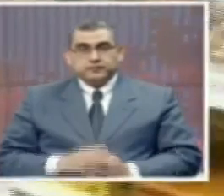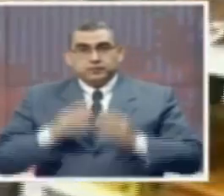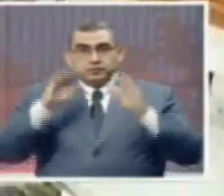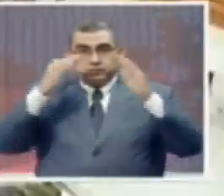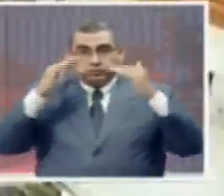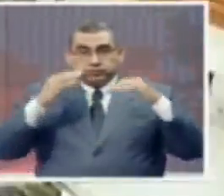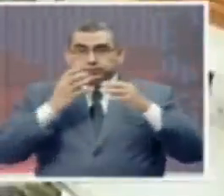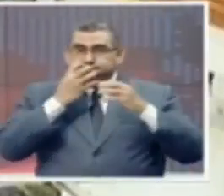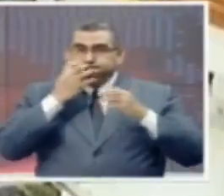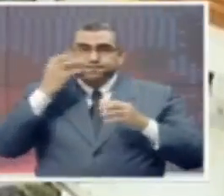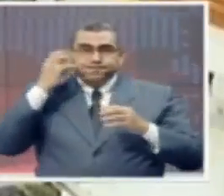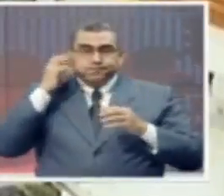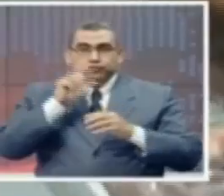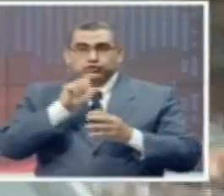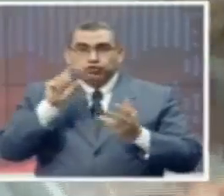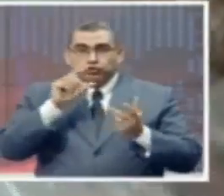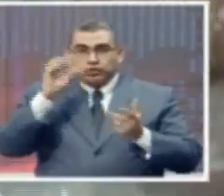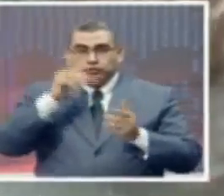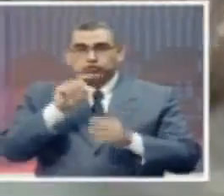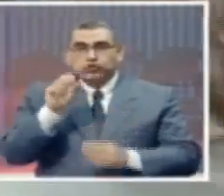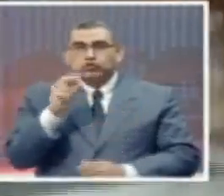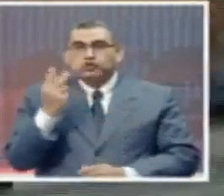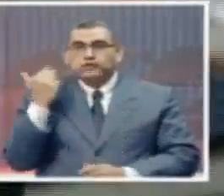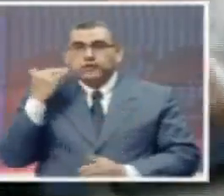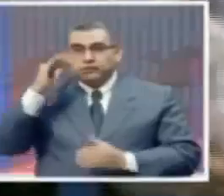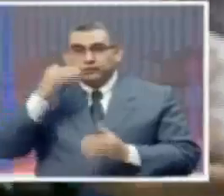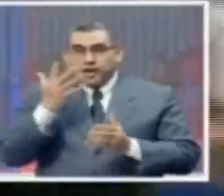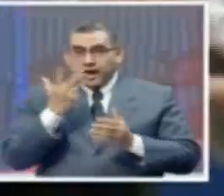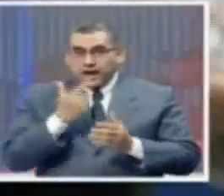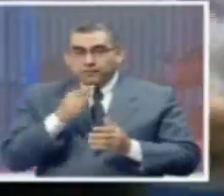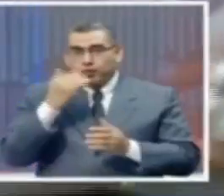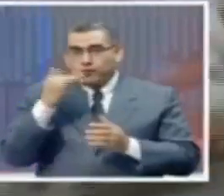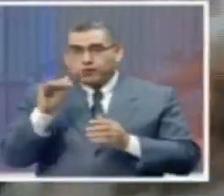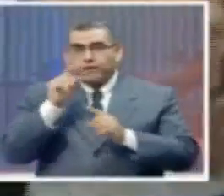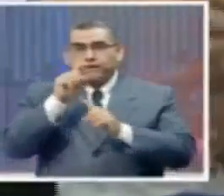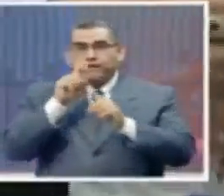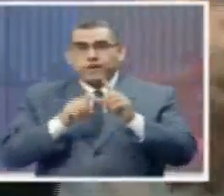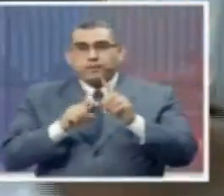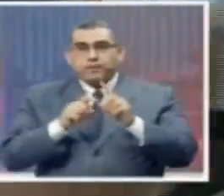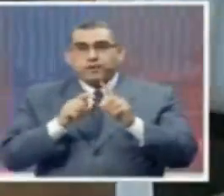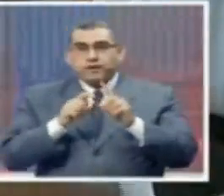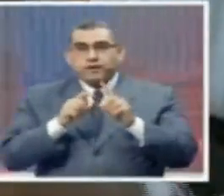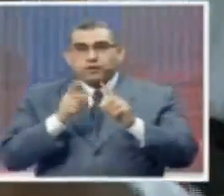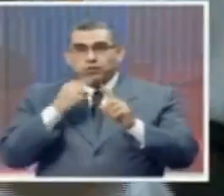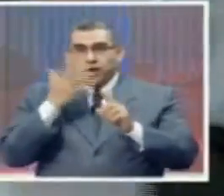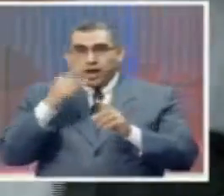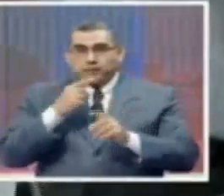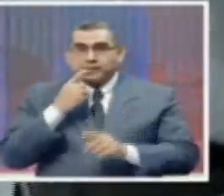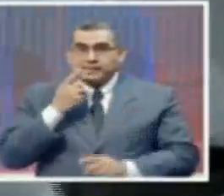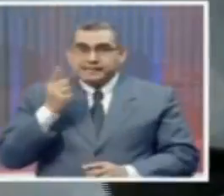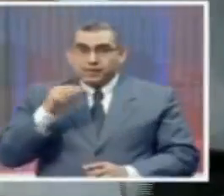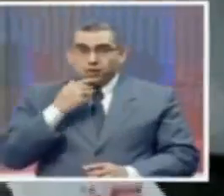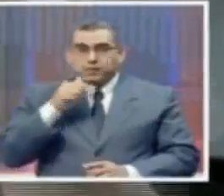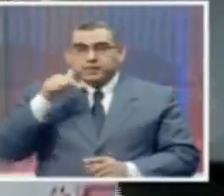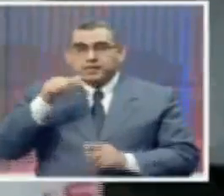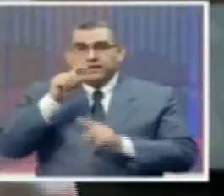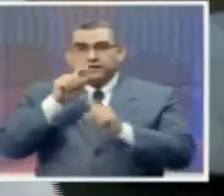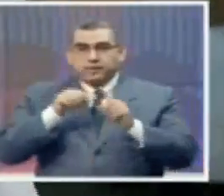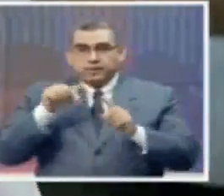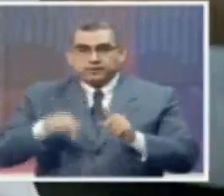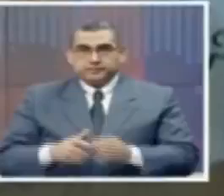تراجع معدل التضخم الشهري خلال ديسمبر الماضي بنحو 0.5% والسنوي بنسبة